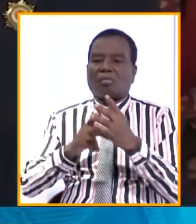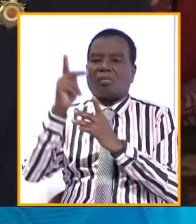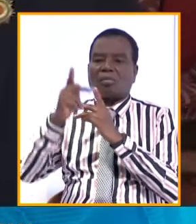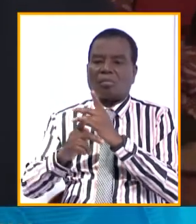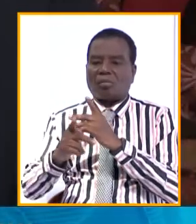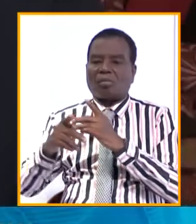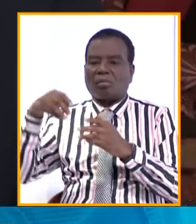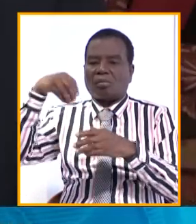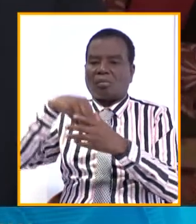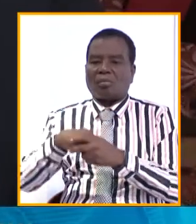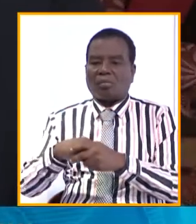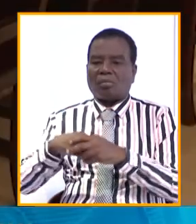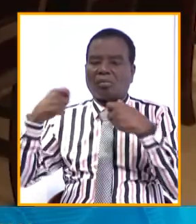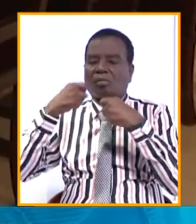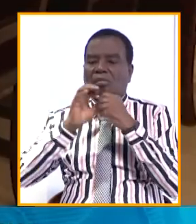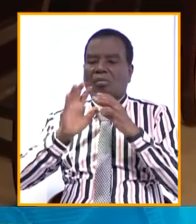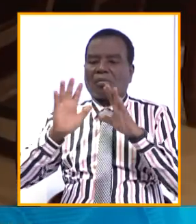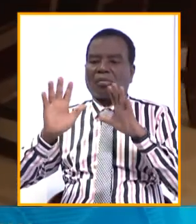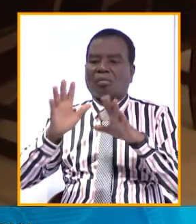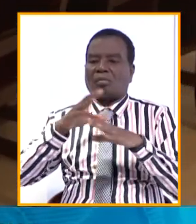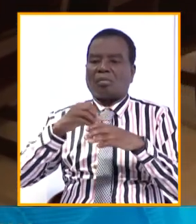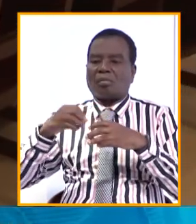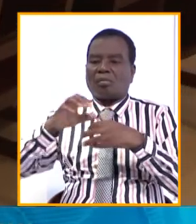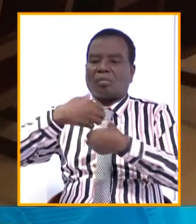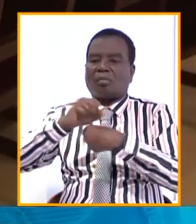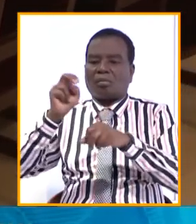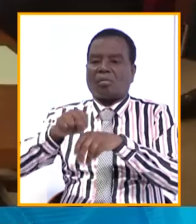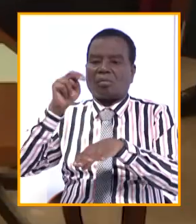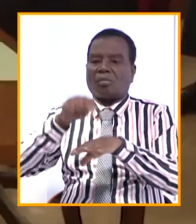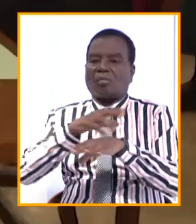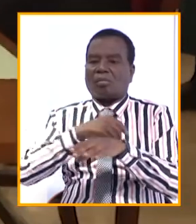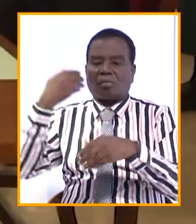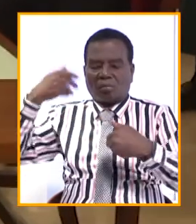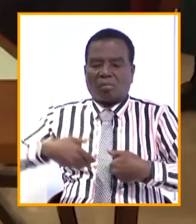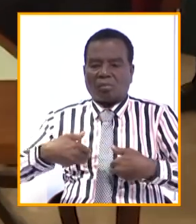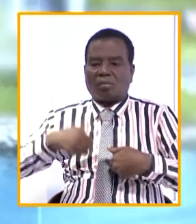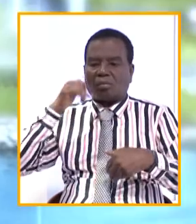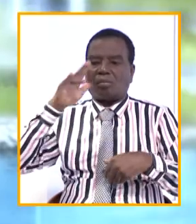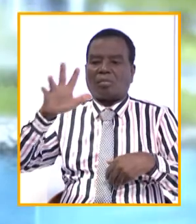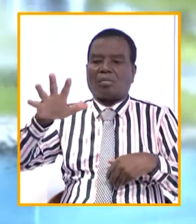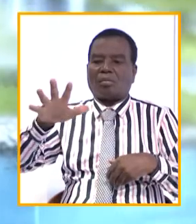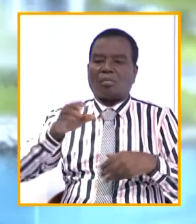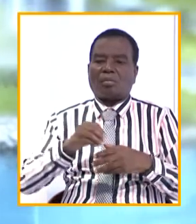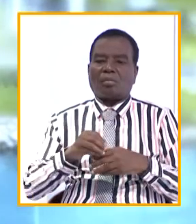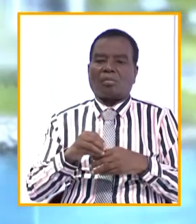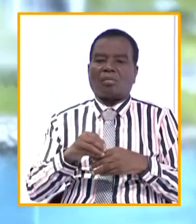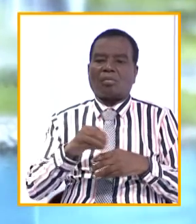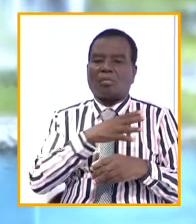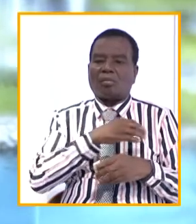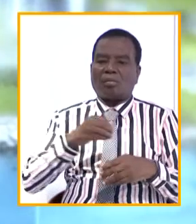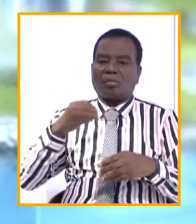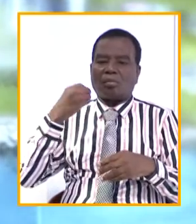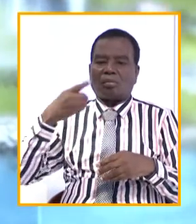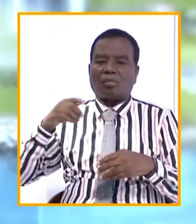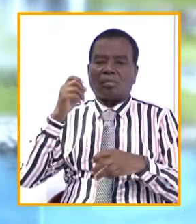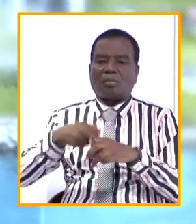projets, notamment dans les domaines des énergies renouvelables et de la création d'emplois pour les jeunes et les femmes. Et on parle d'économie. Faillite